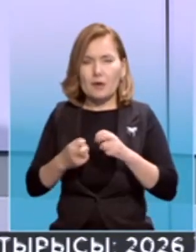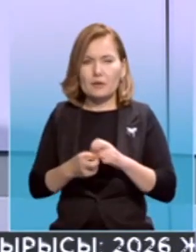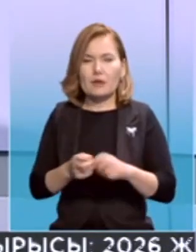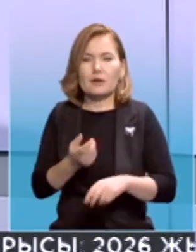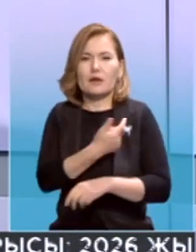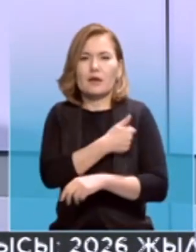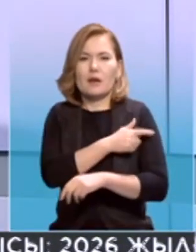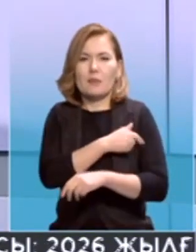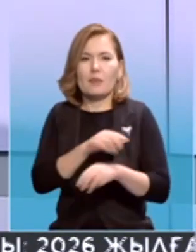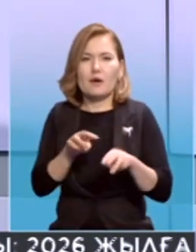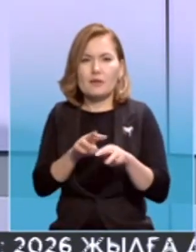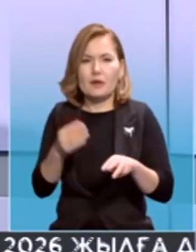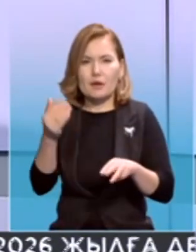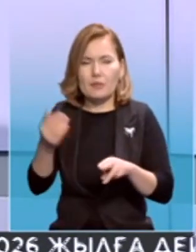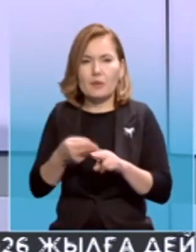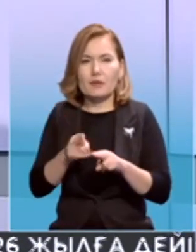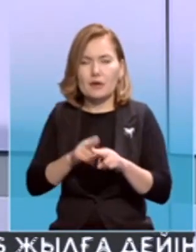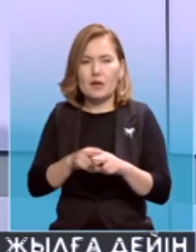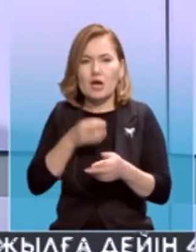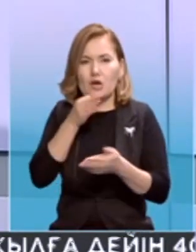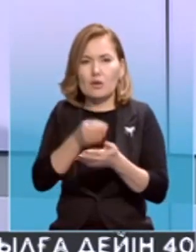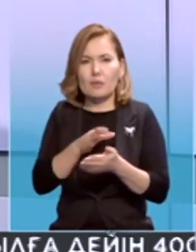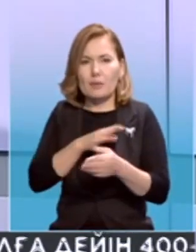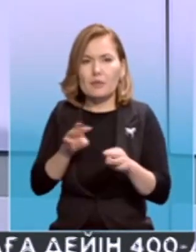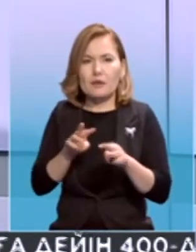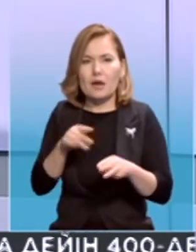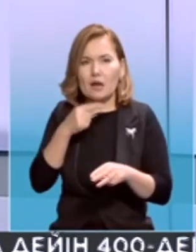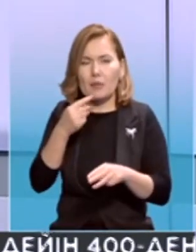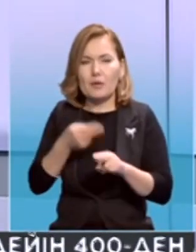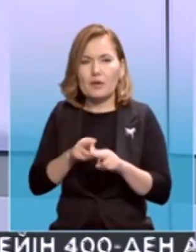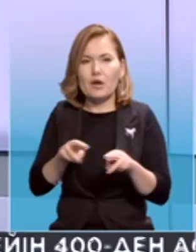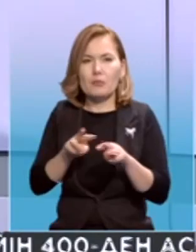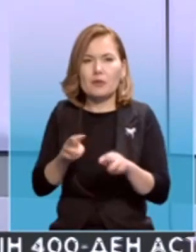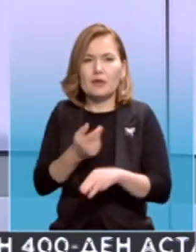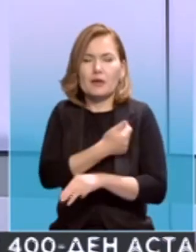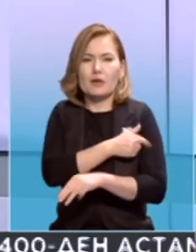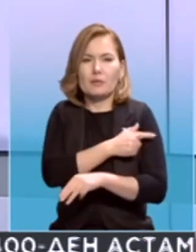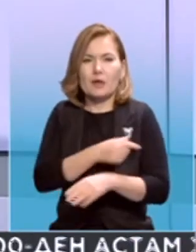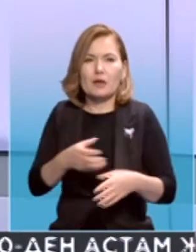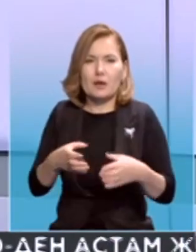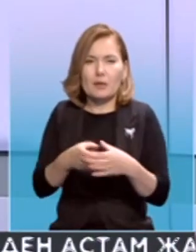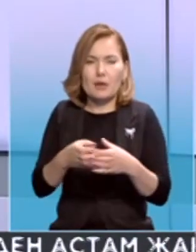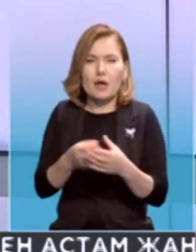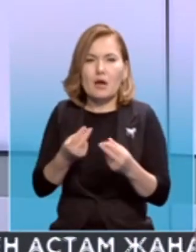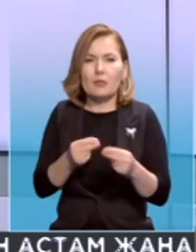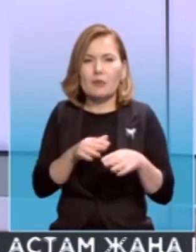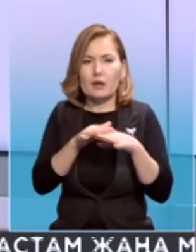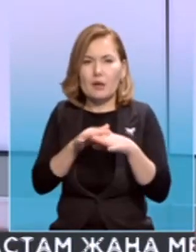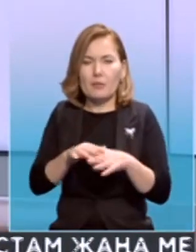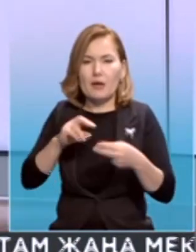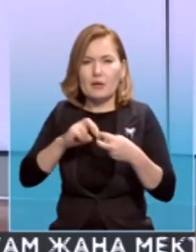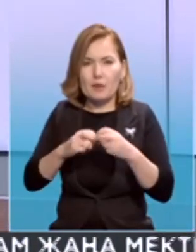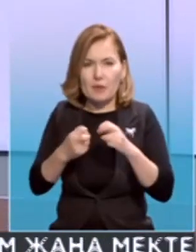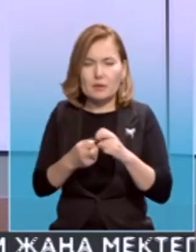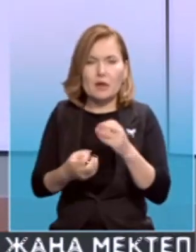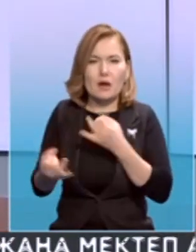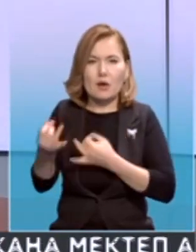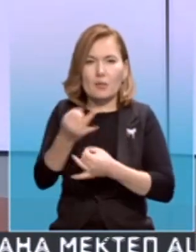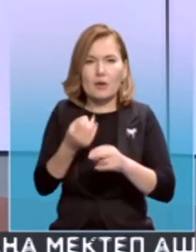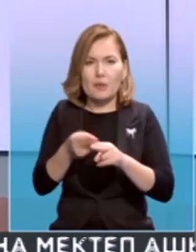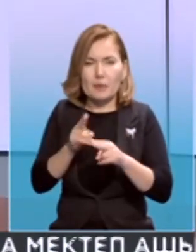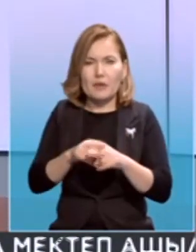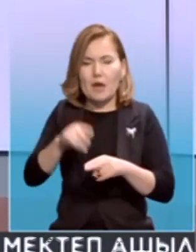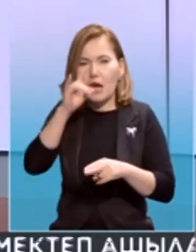денсаулық сақтау министрі Ажар Ғиният жауап берді. Министрдің айтуынша, үкіметте медициналық ұйымдарды қаржыландыру мәселесі қаралып жатыр.